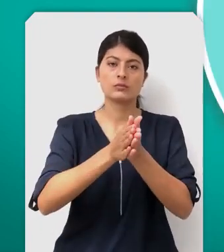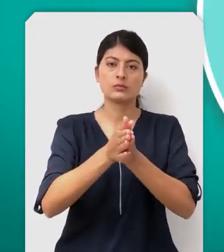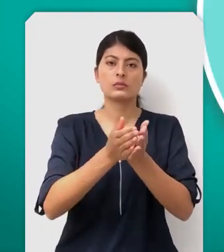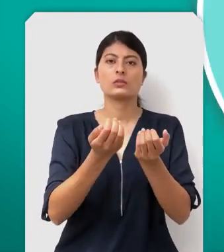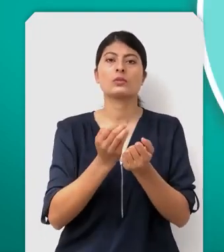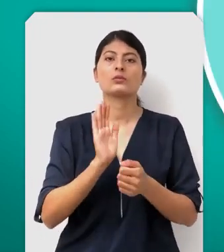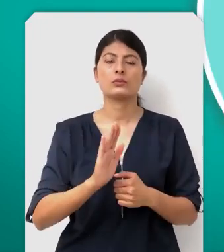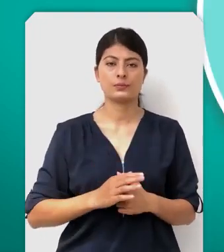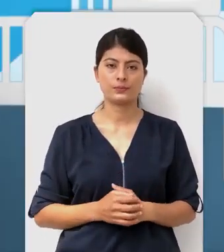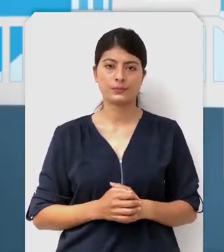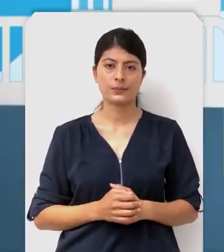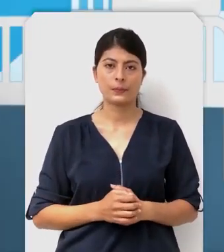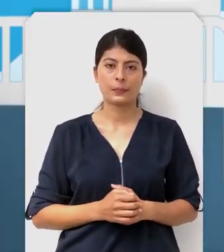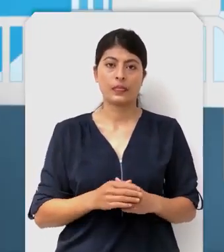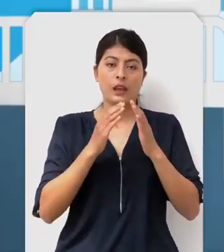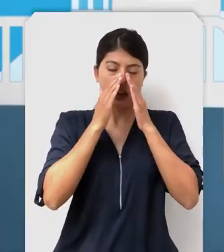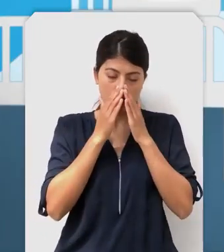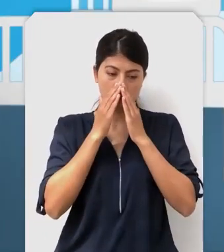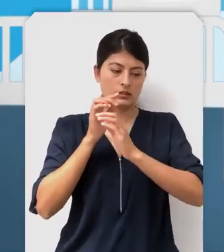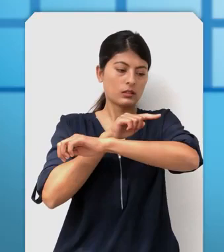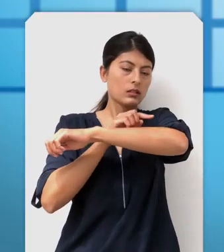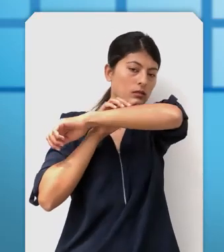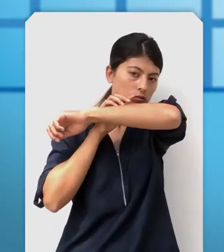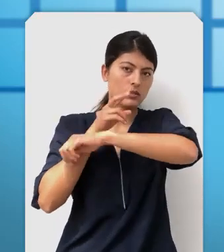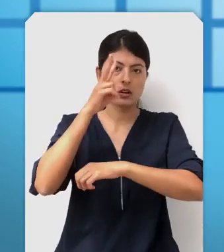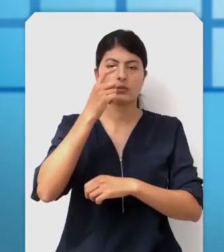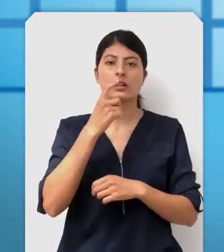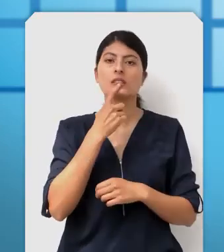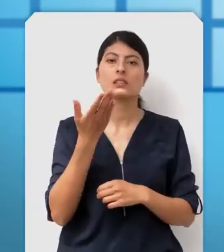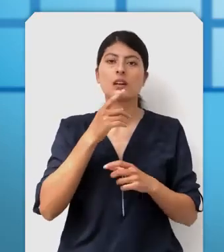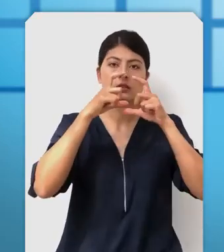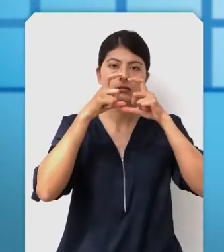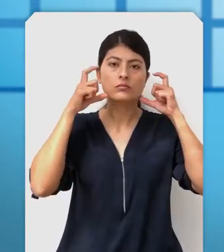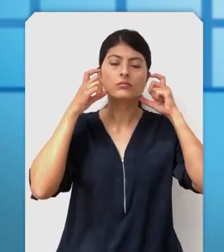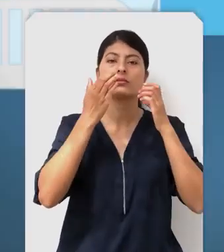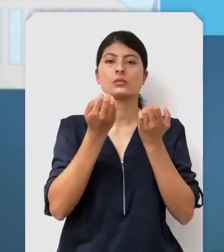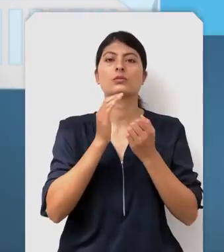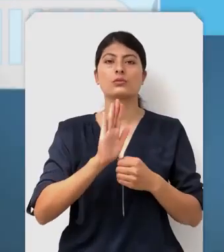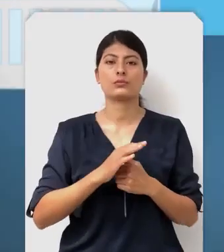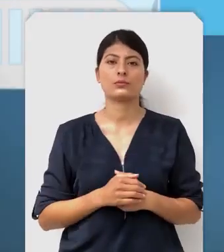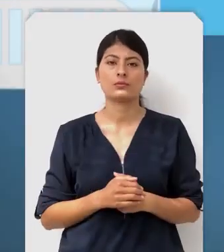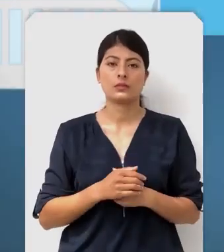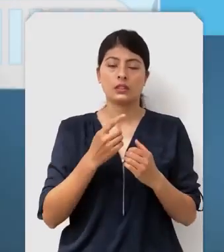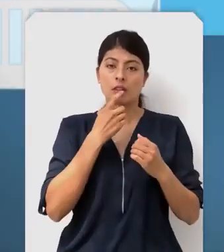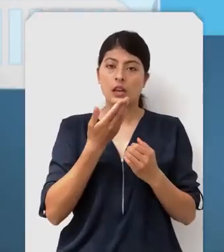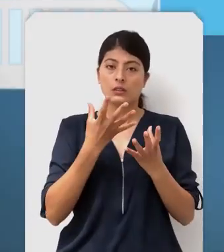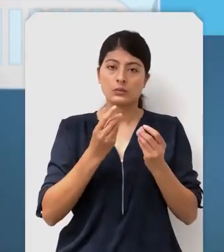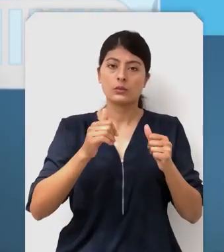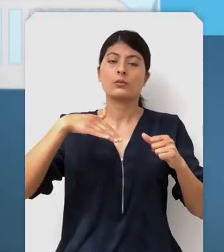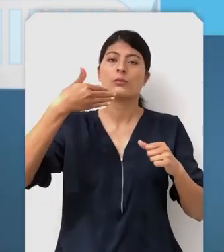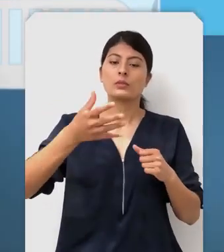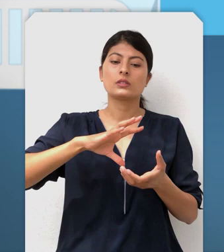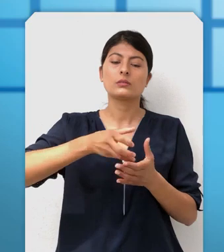हासिले लहती वा टिस्यू पेपर न्यावो मुतु तोप्पु याजका हाछिकाते टिस्यू पेपर या त